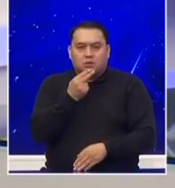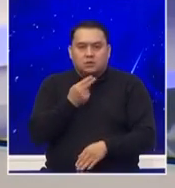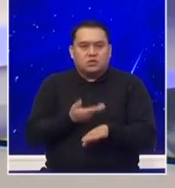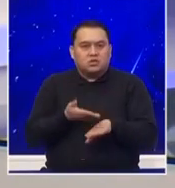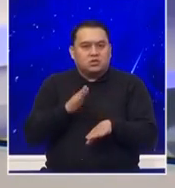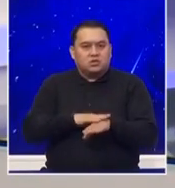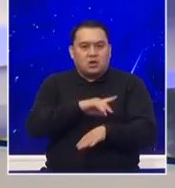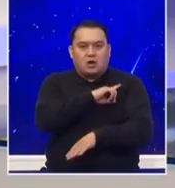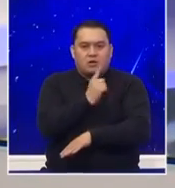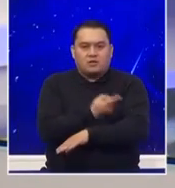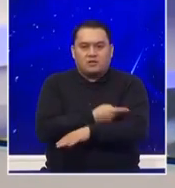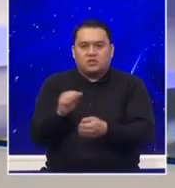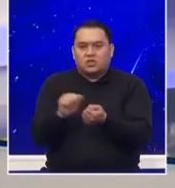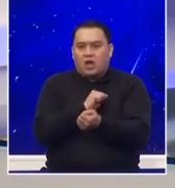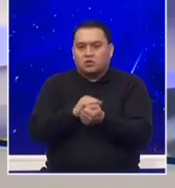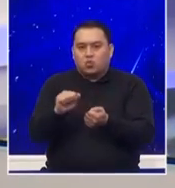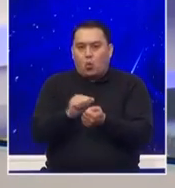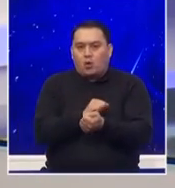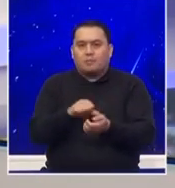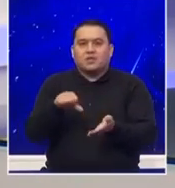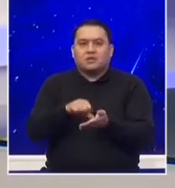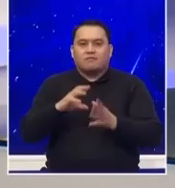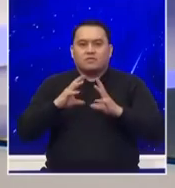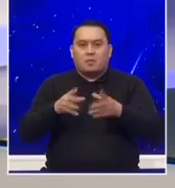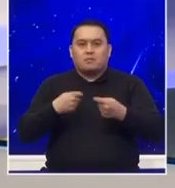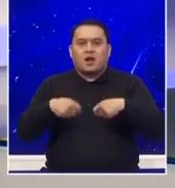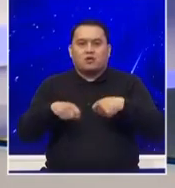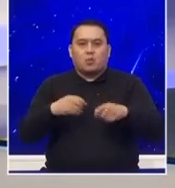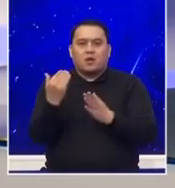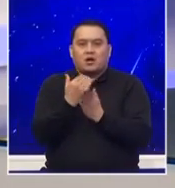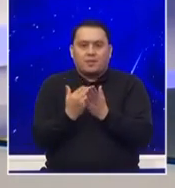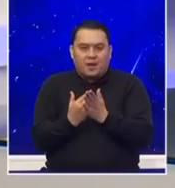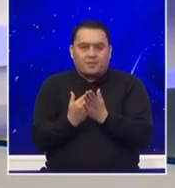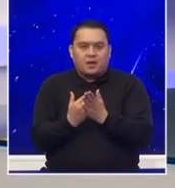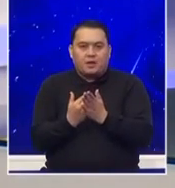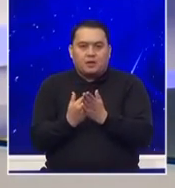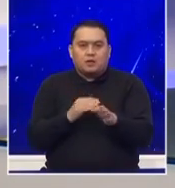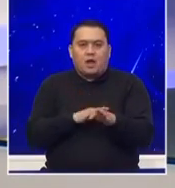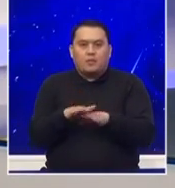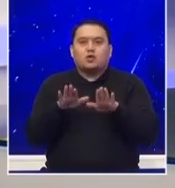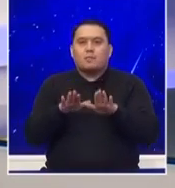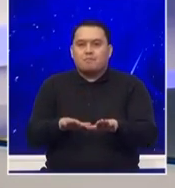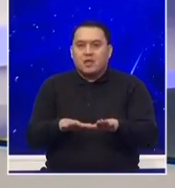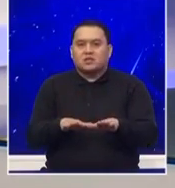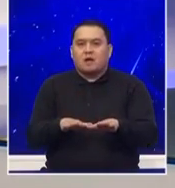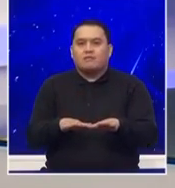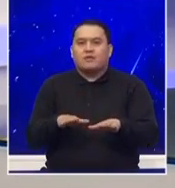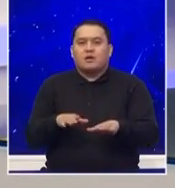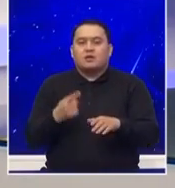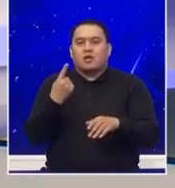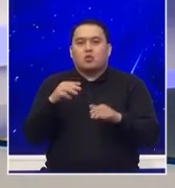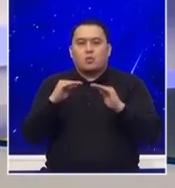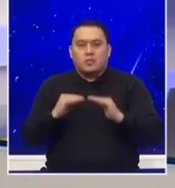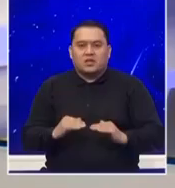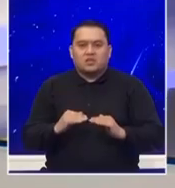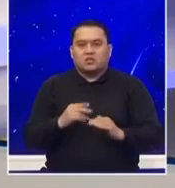сильной за последние 10 лет засухой, заявили представители Всемирной продовольственной программы. Наполнение местной плотины примерно на метр ниже, чем